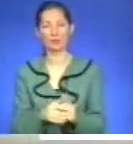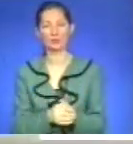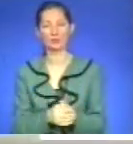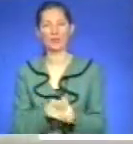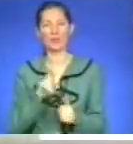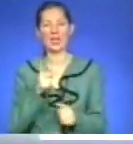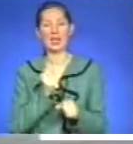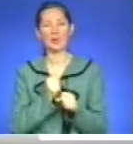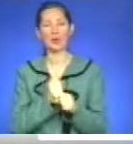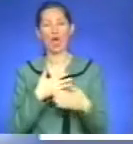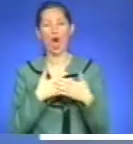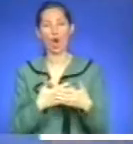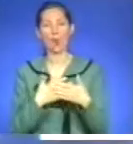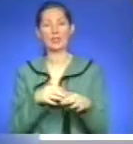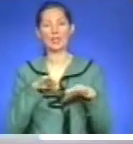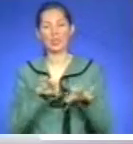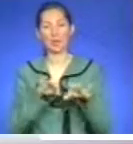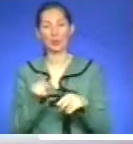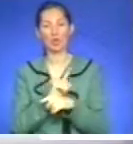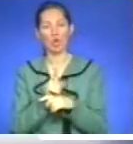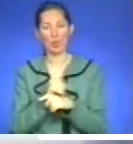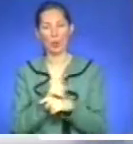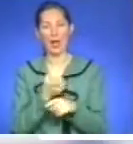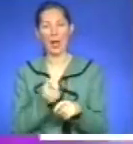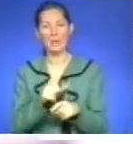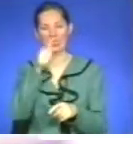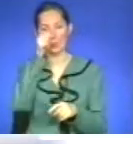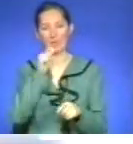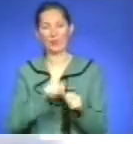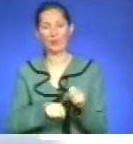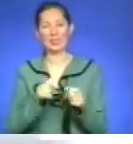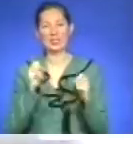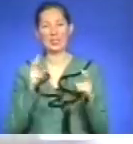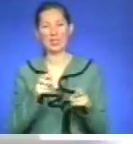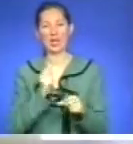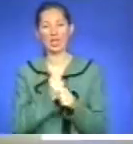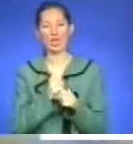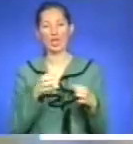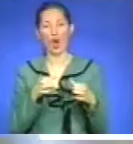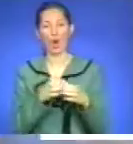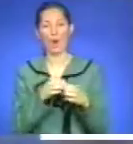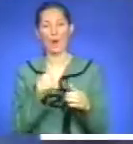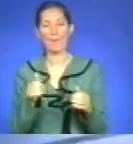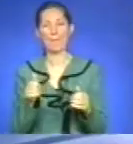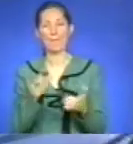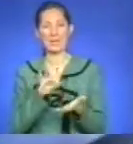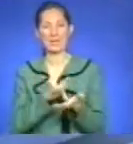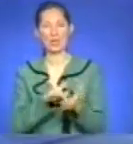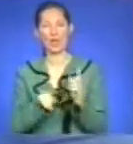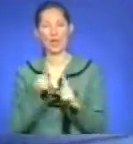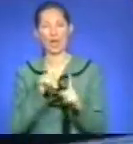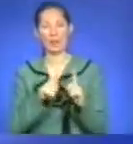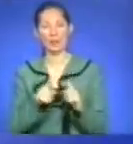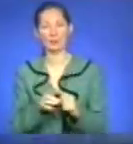Як працює громадський транспорт Тернополя? Більше місяця перевіряла спеціальна робоча група при міській раді.